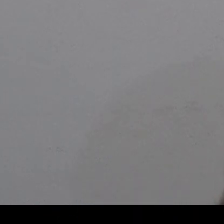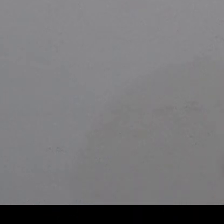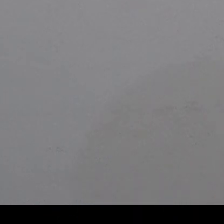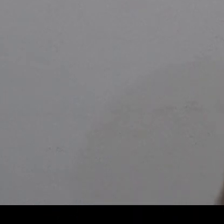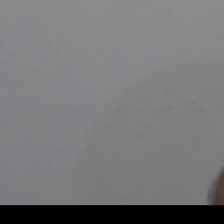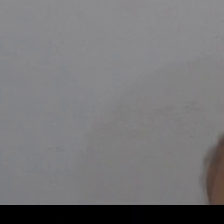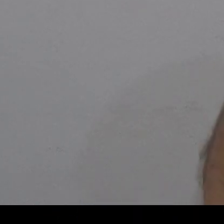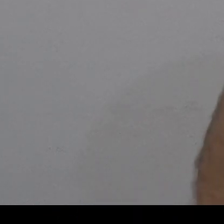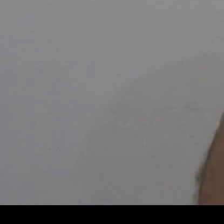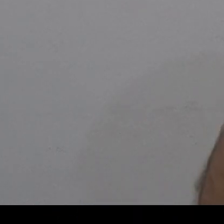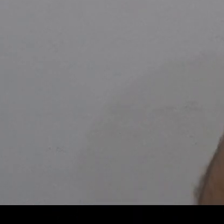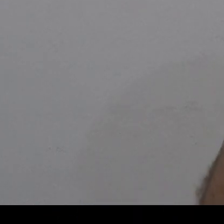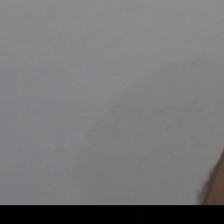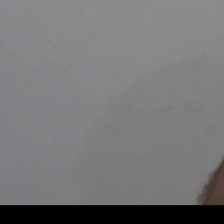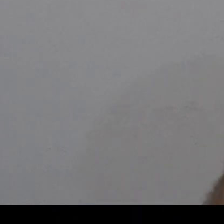Shumë është i dopt,